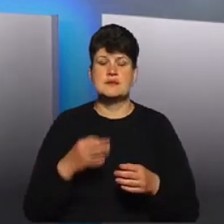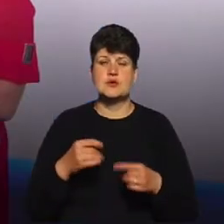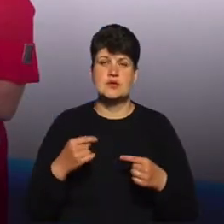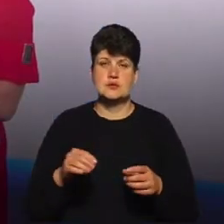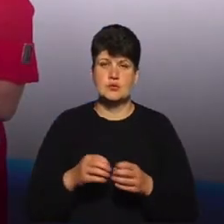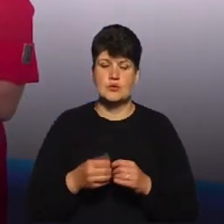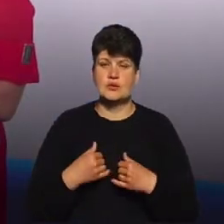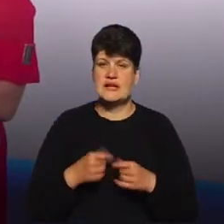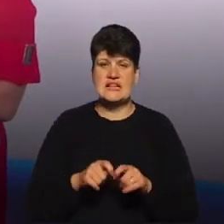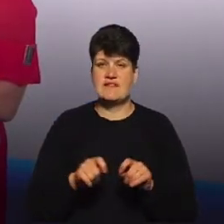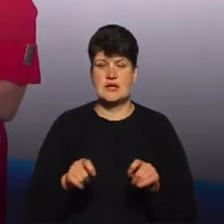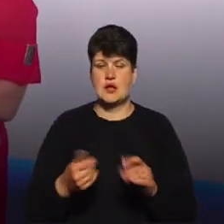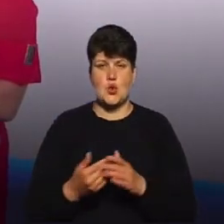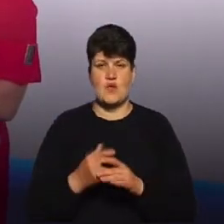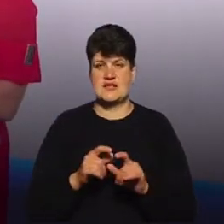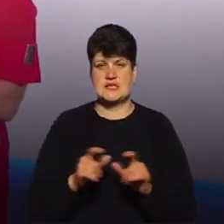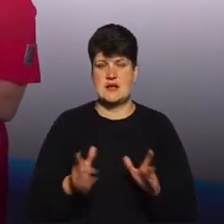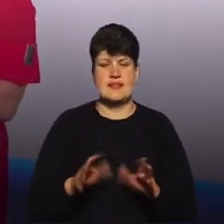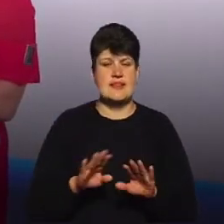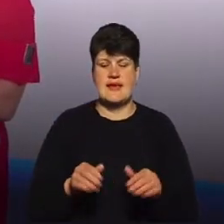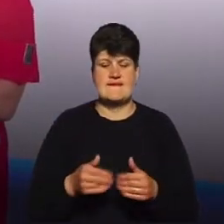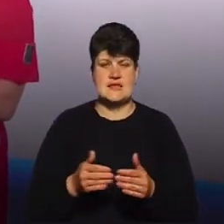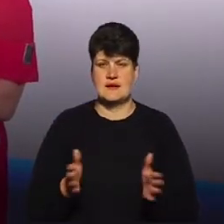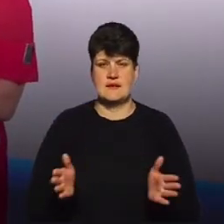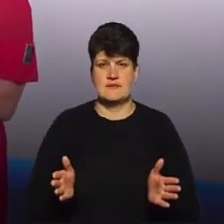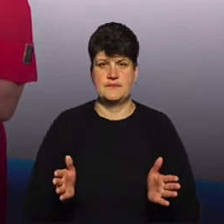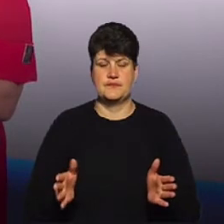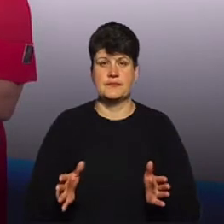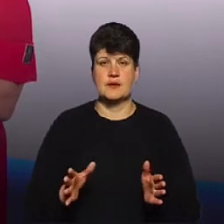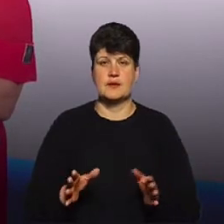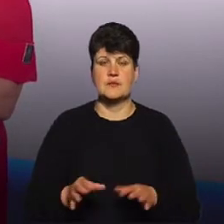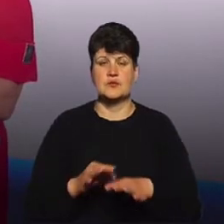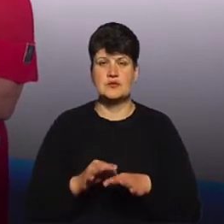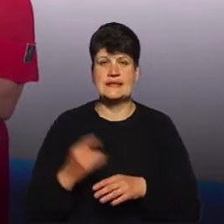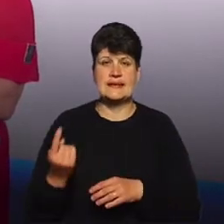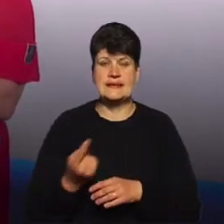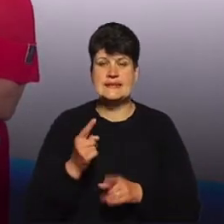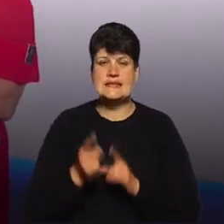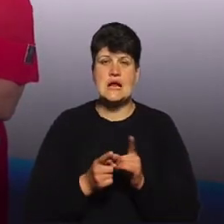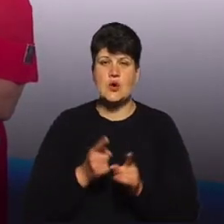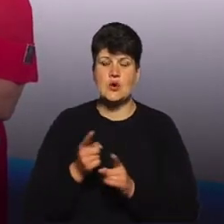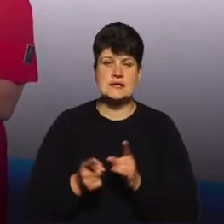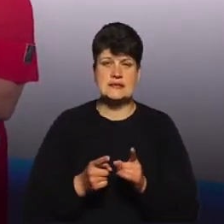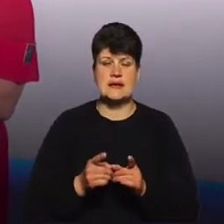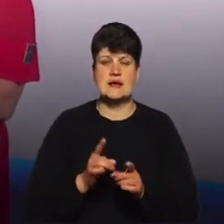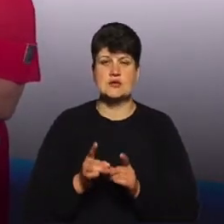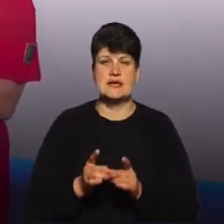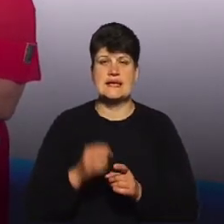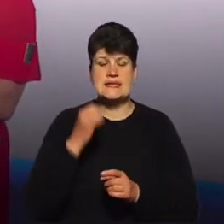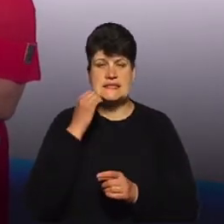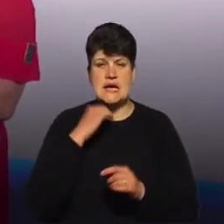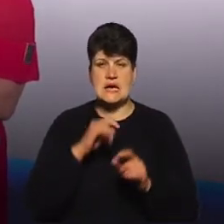заклади. Не відкриваються. Відбувається єдине – це реорганізація і реструктуризація старих закладів. Хтось,